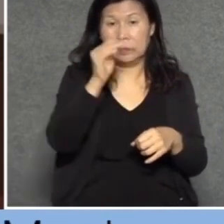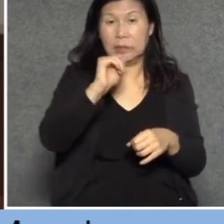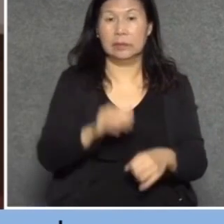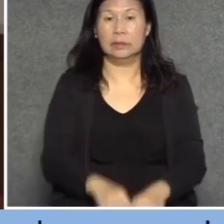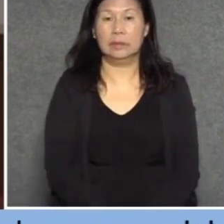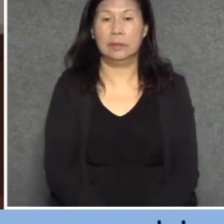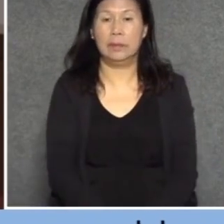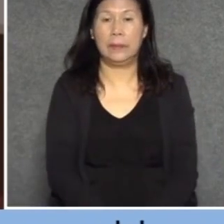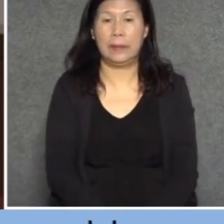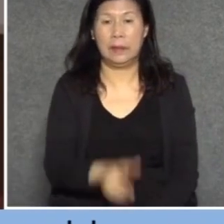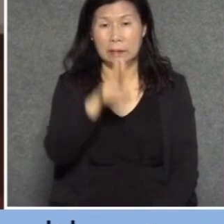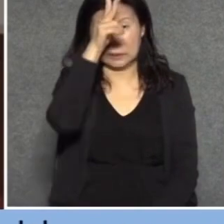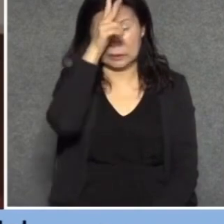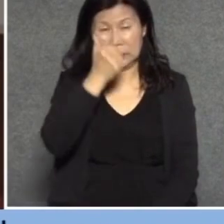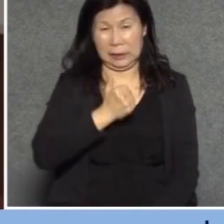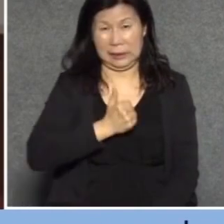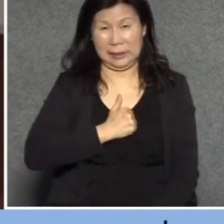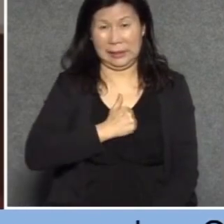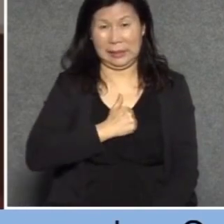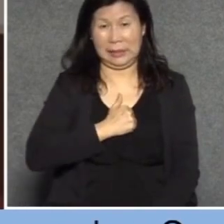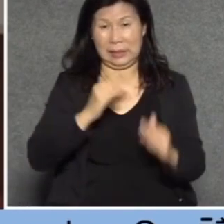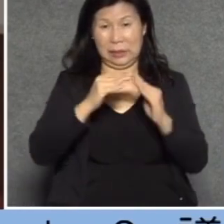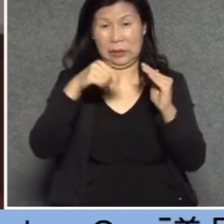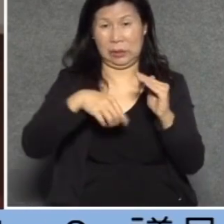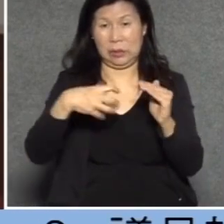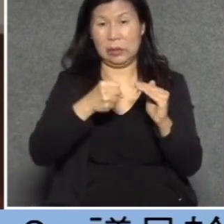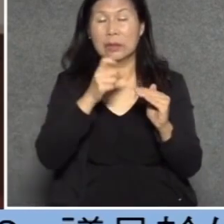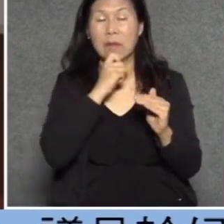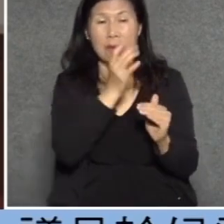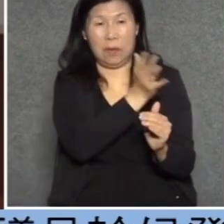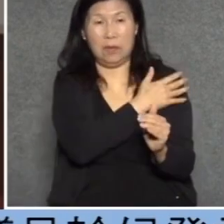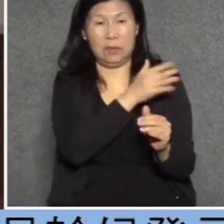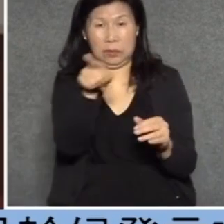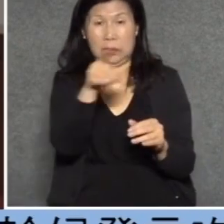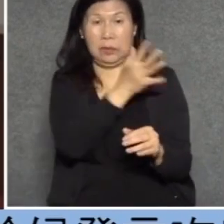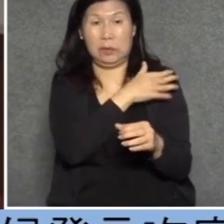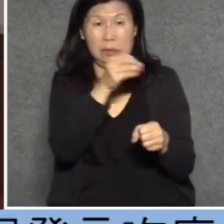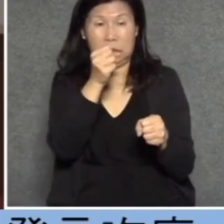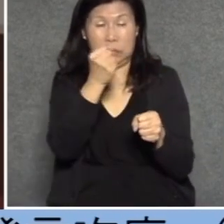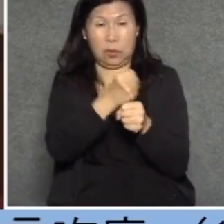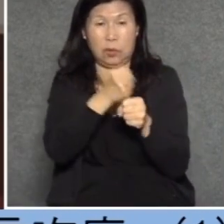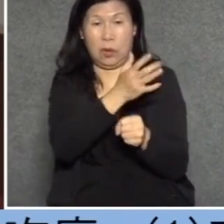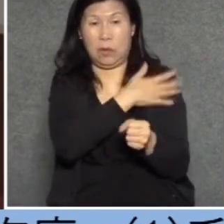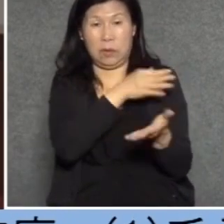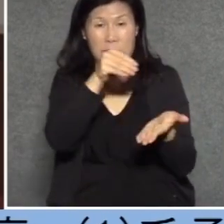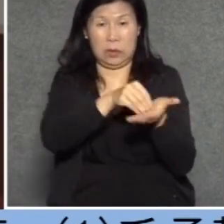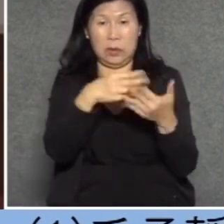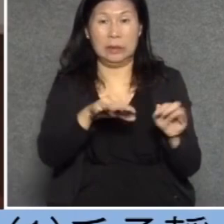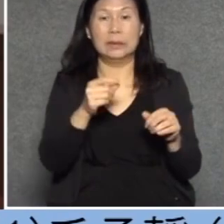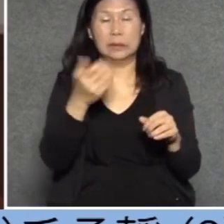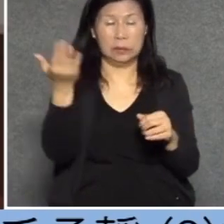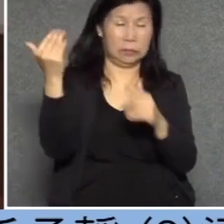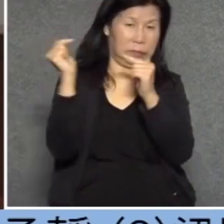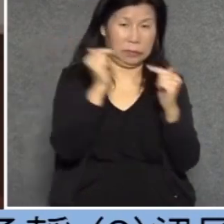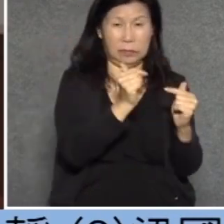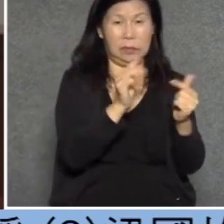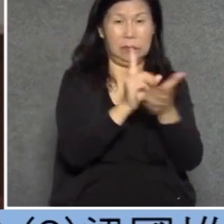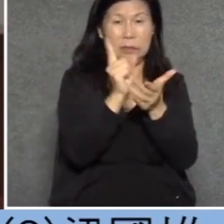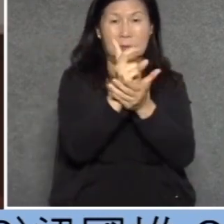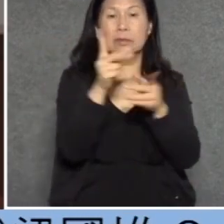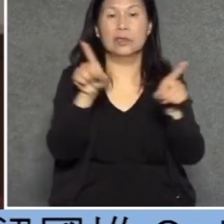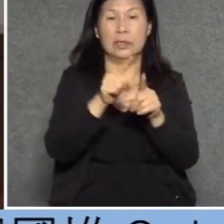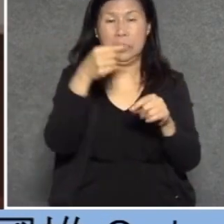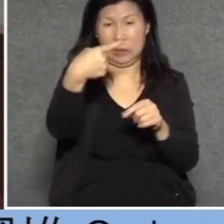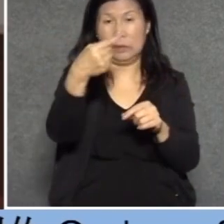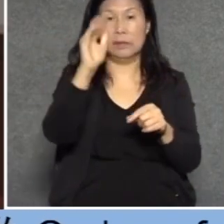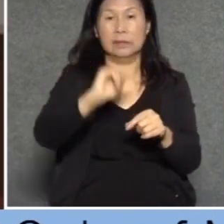頭咧，即係局長你都啊好輕騎嘅啫，交個責任俾你，嗱你去定啊，係嘛？咁但係原來得一宗嘅啫，係咪？即係過